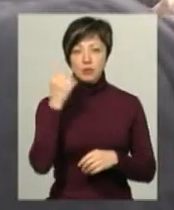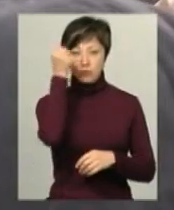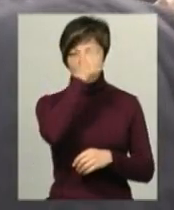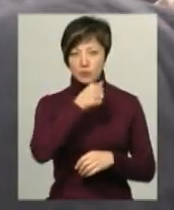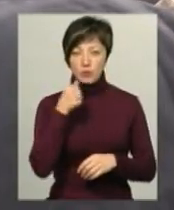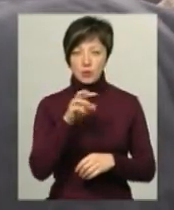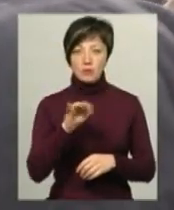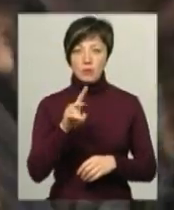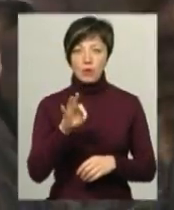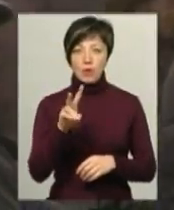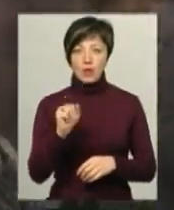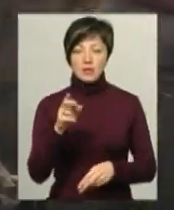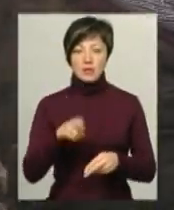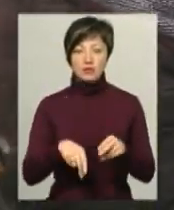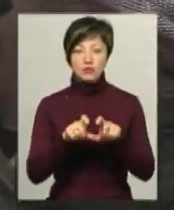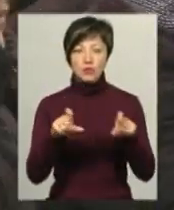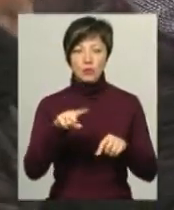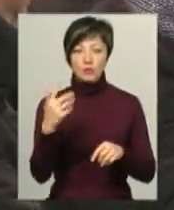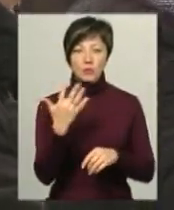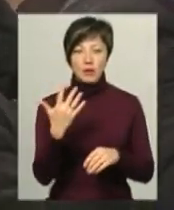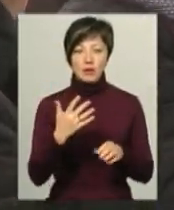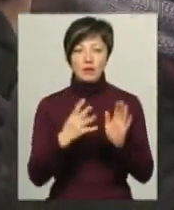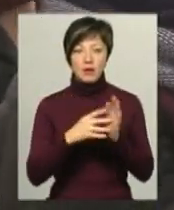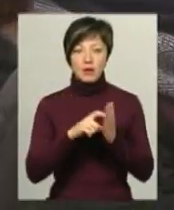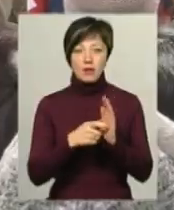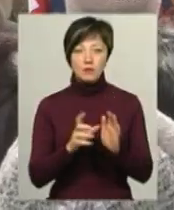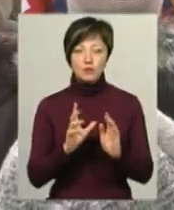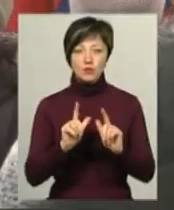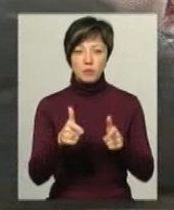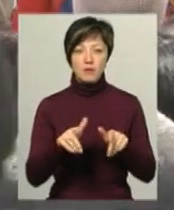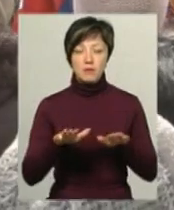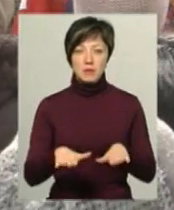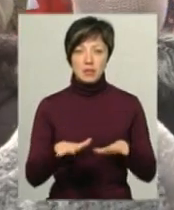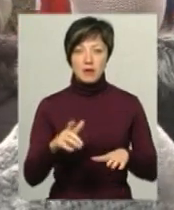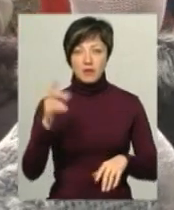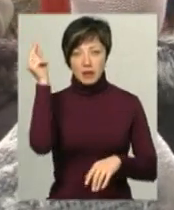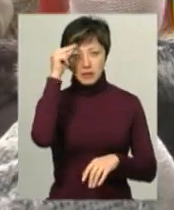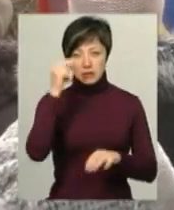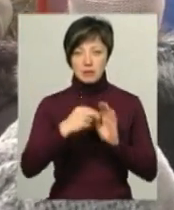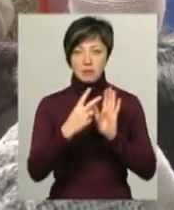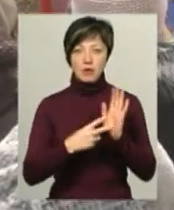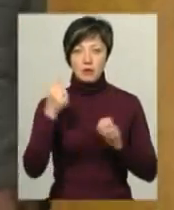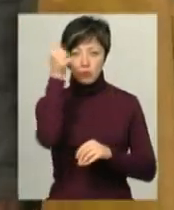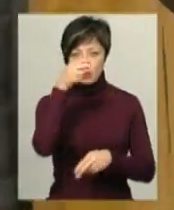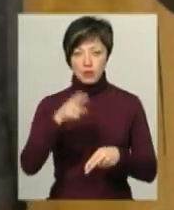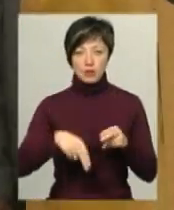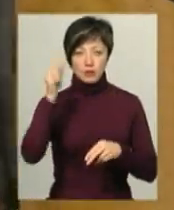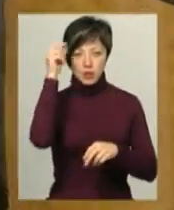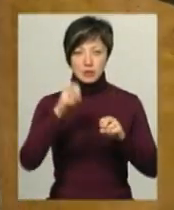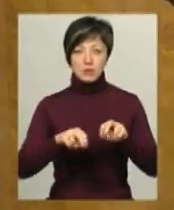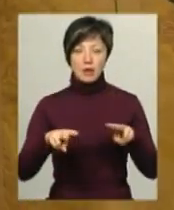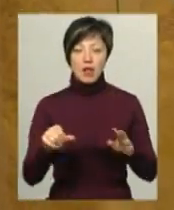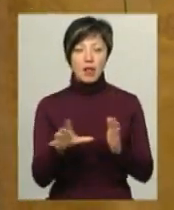Микола Голубєв закінчив Волочиську школу номер 5. Після 9 класу вступив до місцевого ліцею. У 2017 році закінчив навчання за